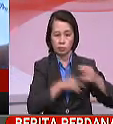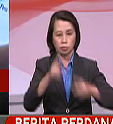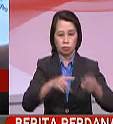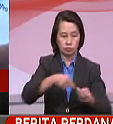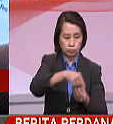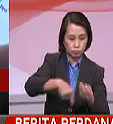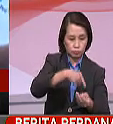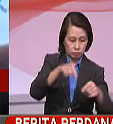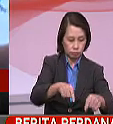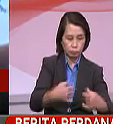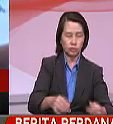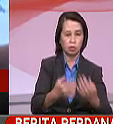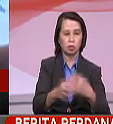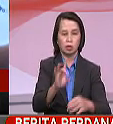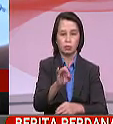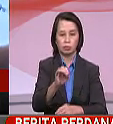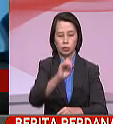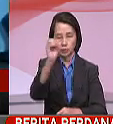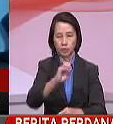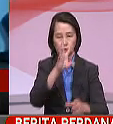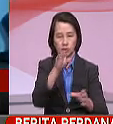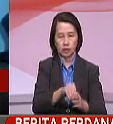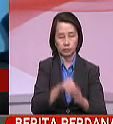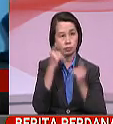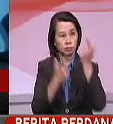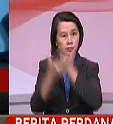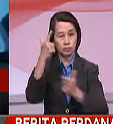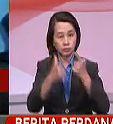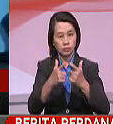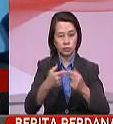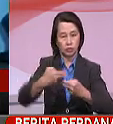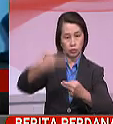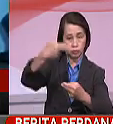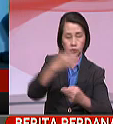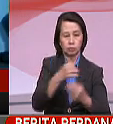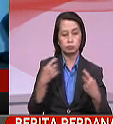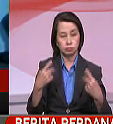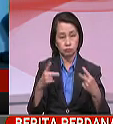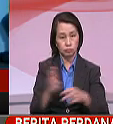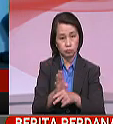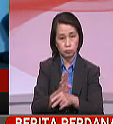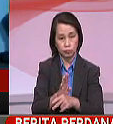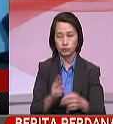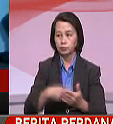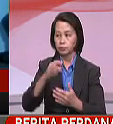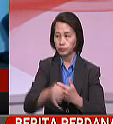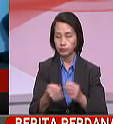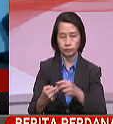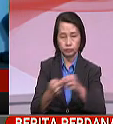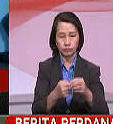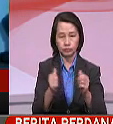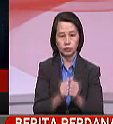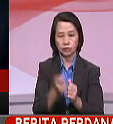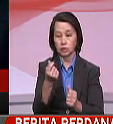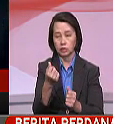penduduk setempat yang 80 ratus terlibat dengan Seto plancongan potelan dan penciptaan Project bersepadu olike dengan